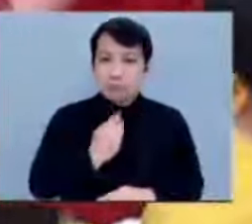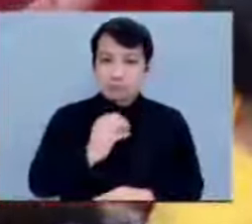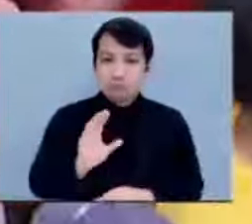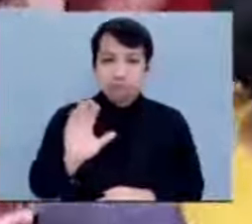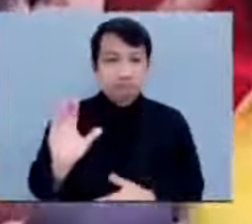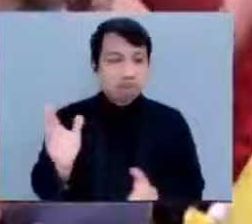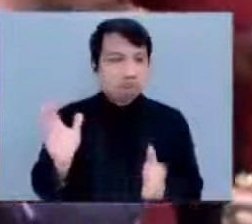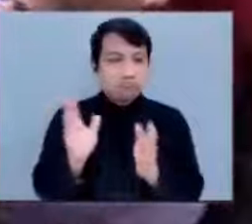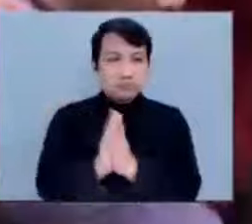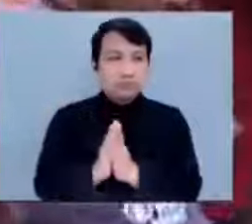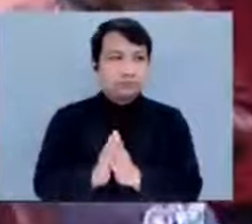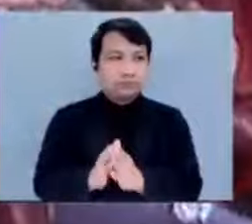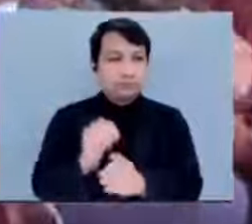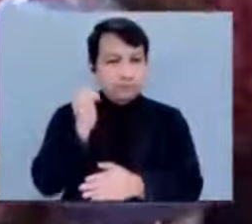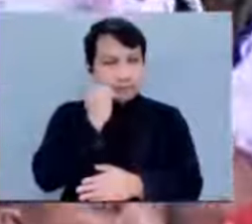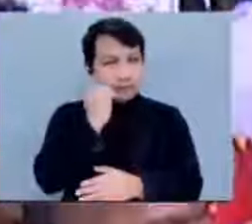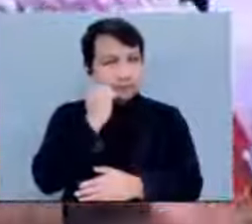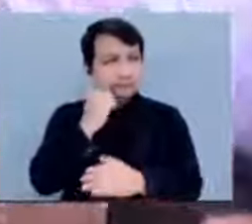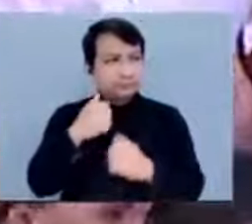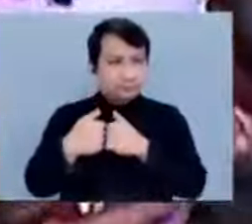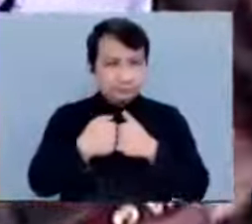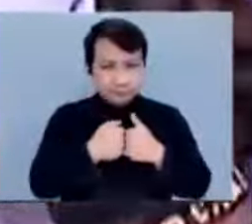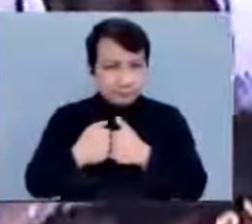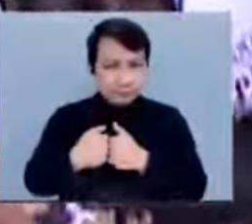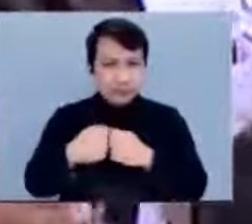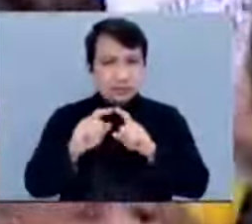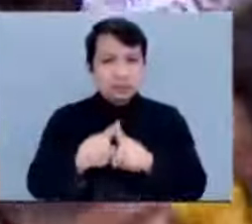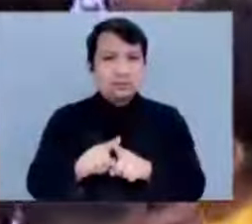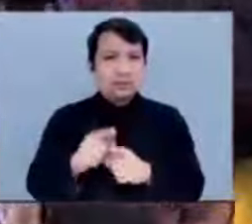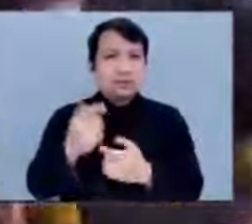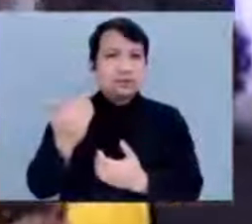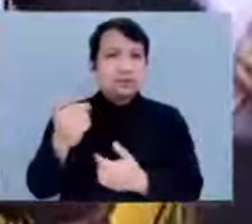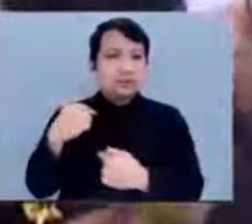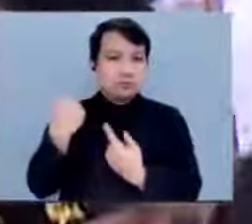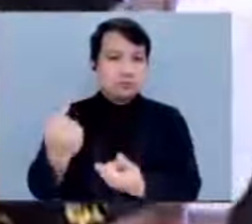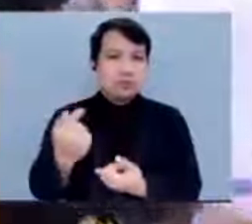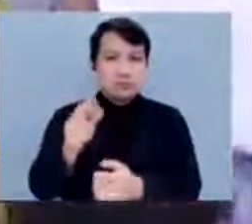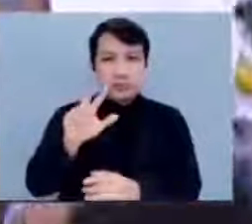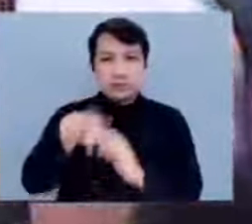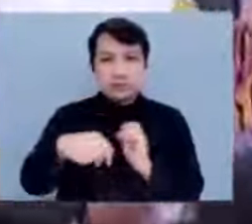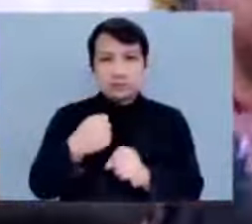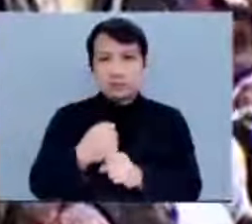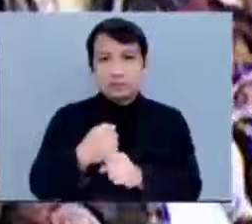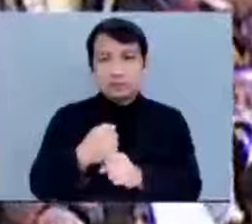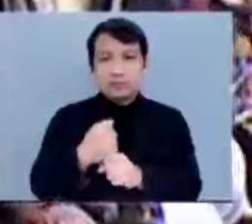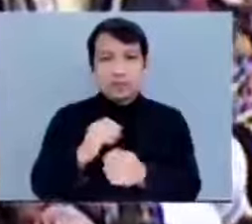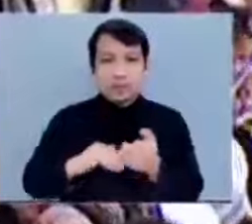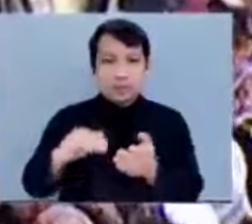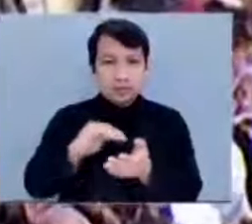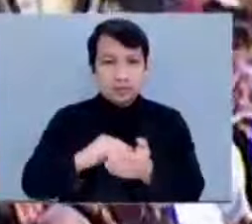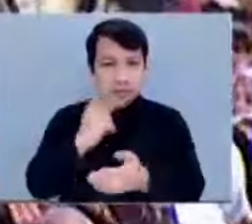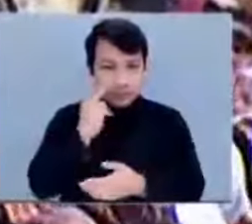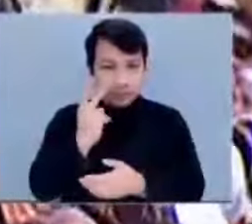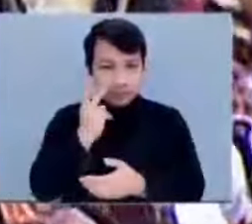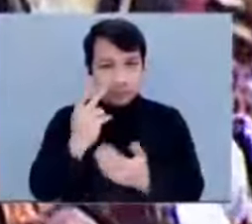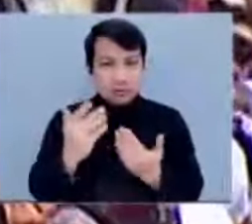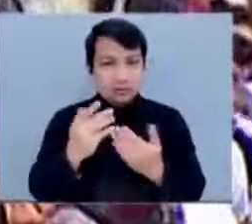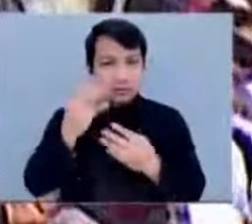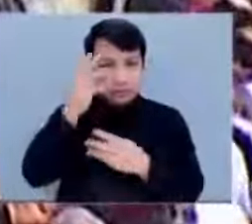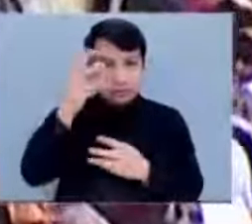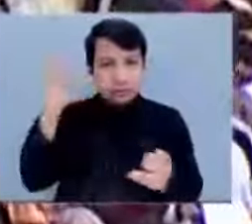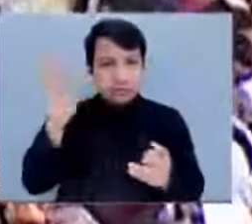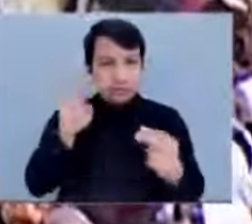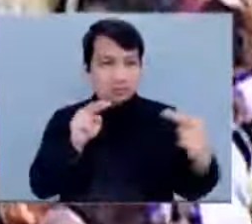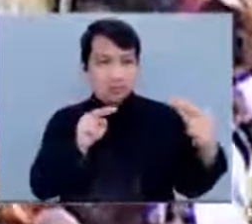rin maiwasang magkabalyahan, lalo na't makalipas ang 3 taon, ay muling natunghayan ang dungaw o ang pagsilip